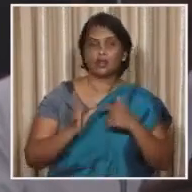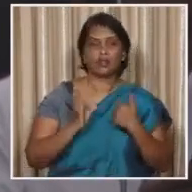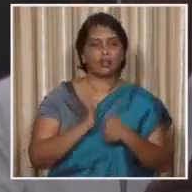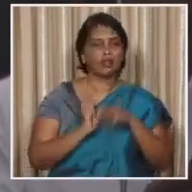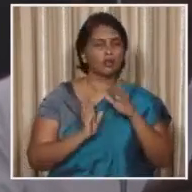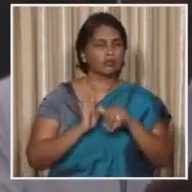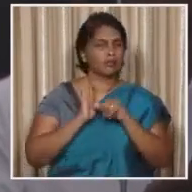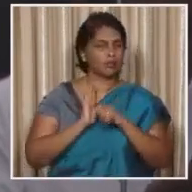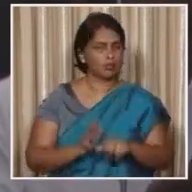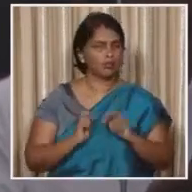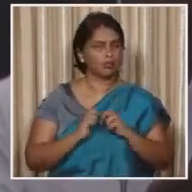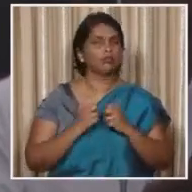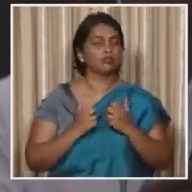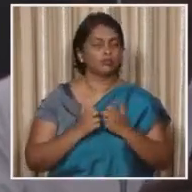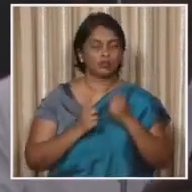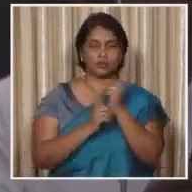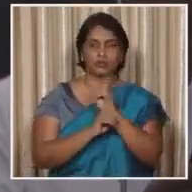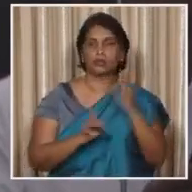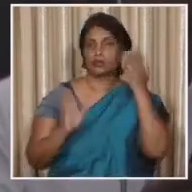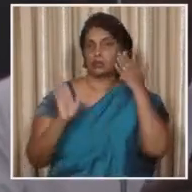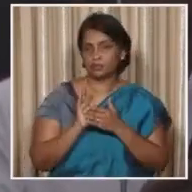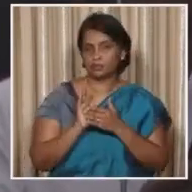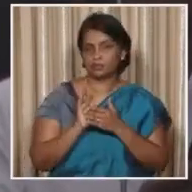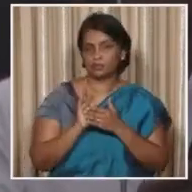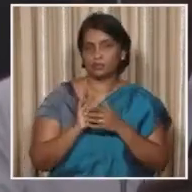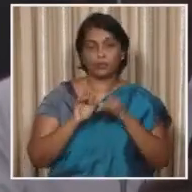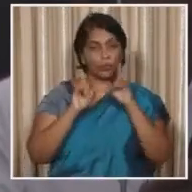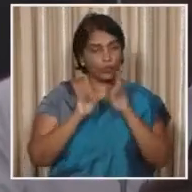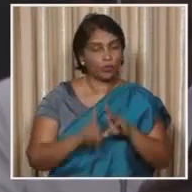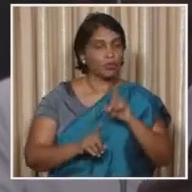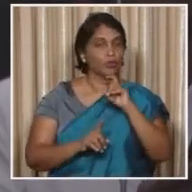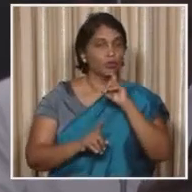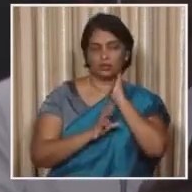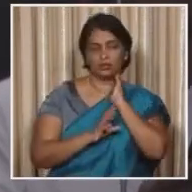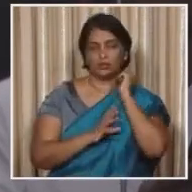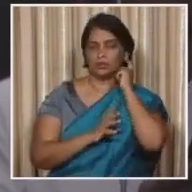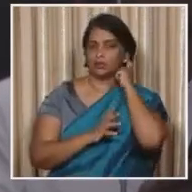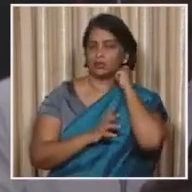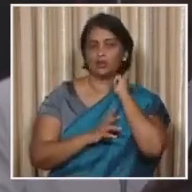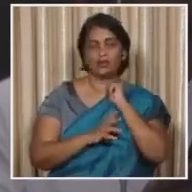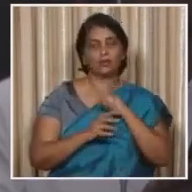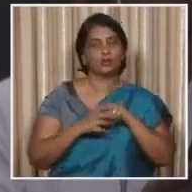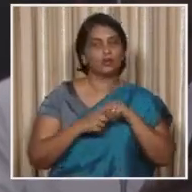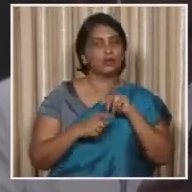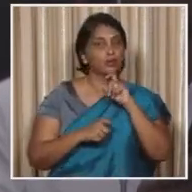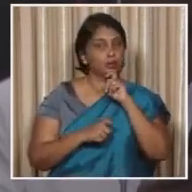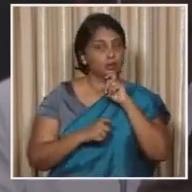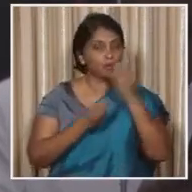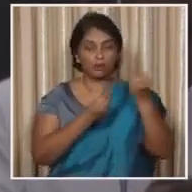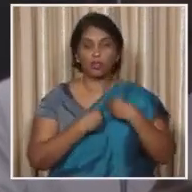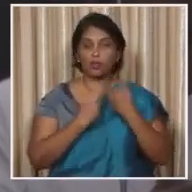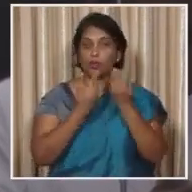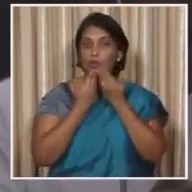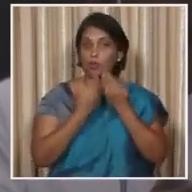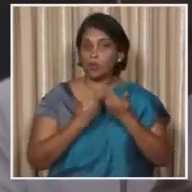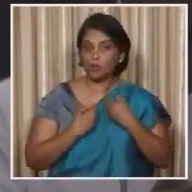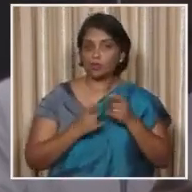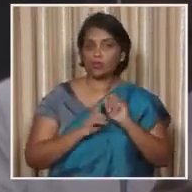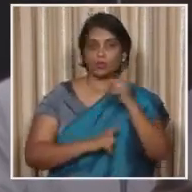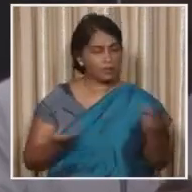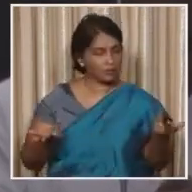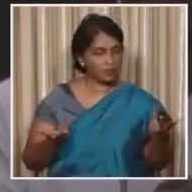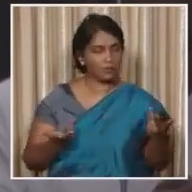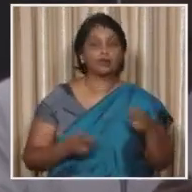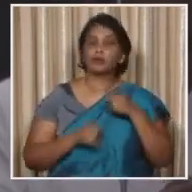තියෙන අගතිය වළක්වා ගන්න තියෙන එකම ස්ථානය හැටියට සලකලා. එහෙම ශ්‍රේෂ්ඨාධිකරණයට ගියාම ශ්‍රේෂ්ඨාධිකරණයෙන් දෙන මඟ පෙන්වීම මේ සභාව